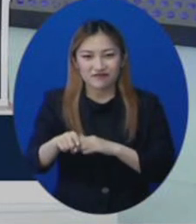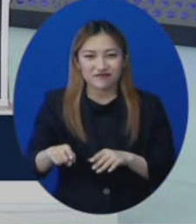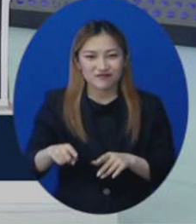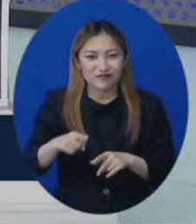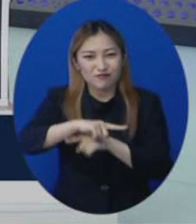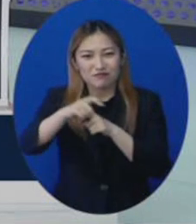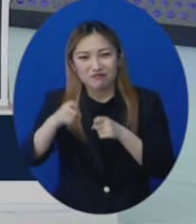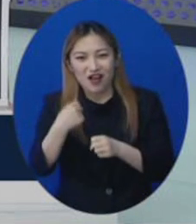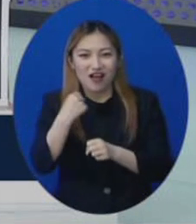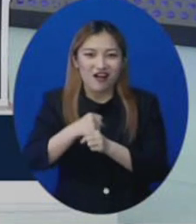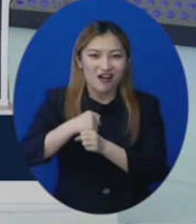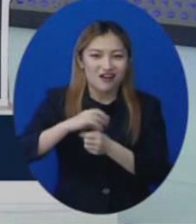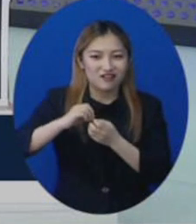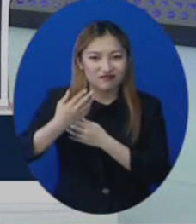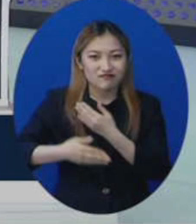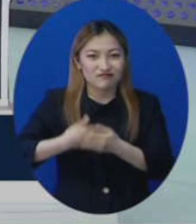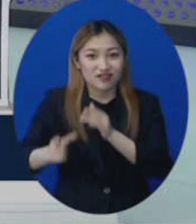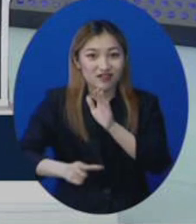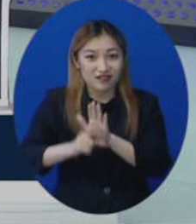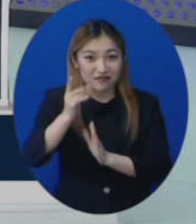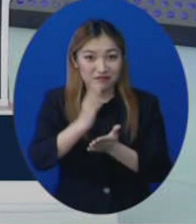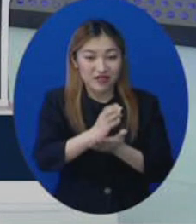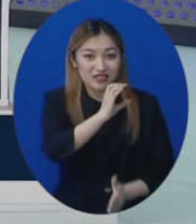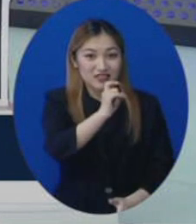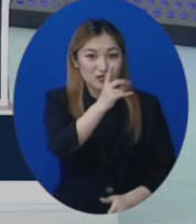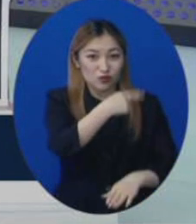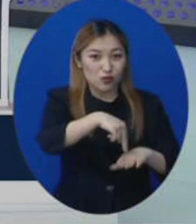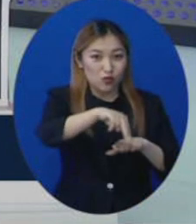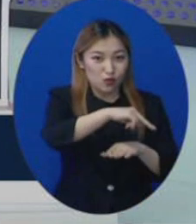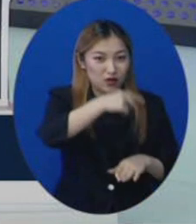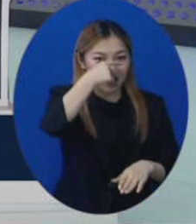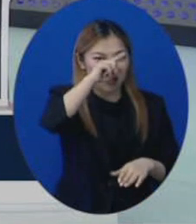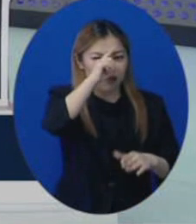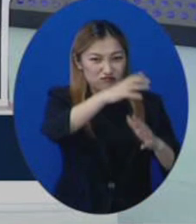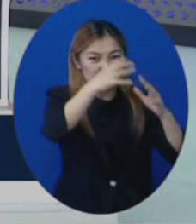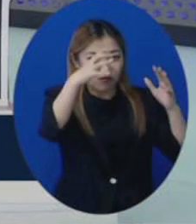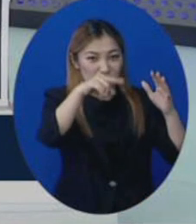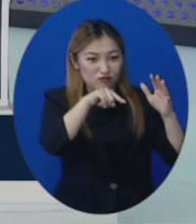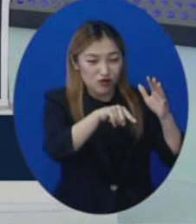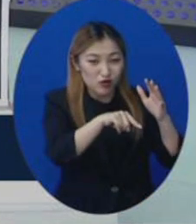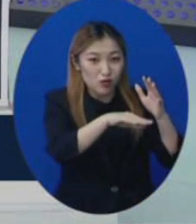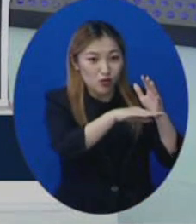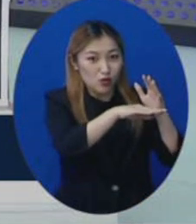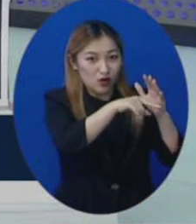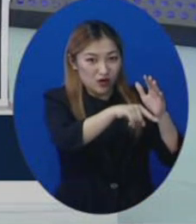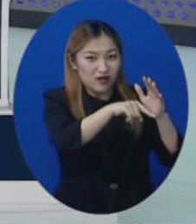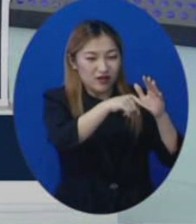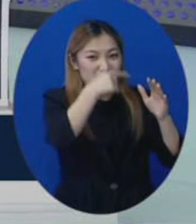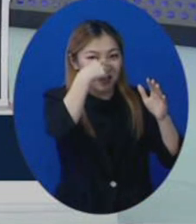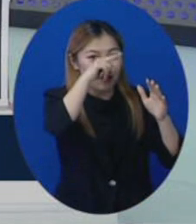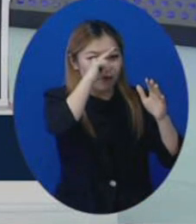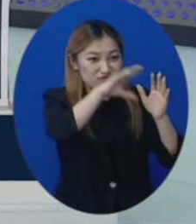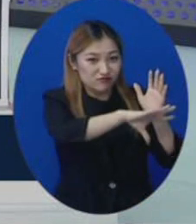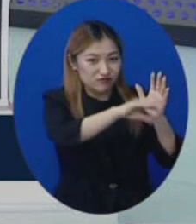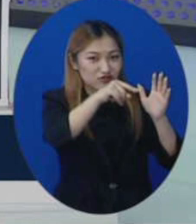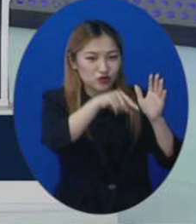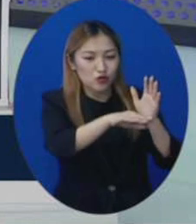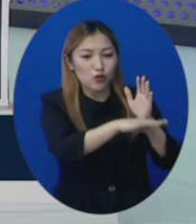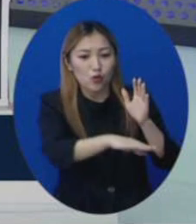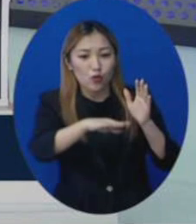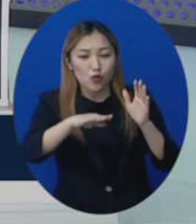хэрэгжүүлж эхлээд байна. Тэдний нэг болох шагнал найрхан нэгдсэн энгийн ажилчдын хөтөлбөрийн бяцхан доктор Албин Сор